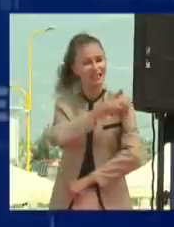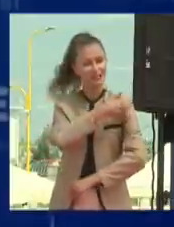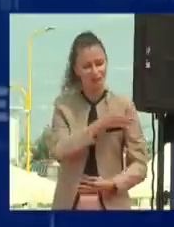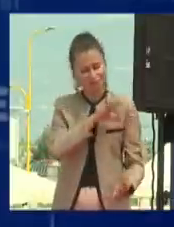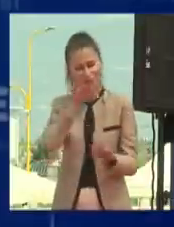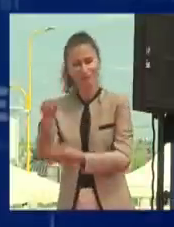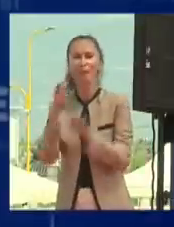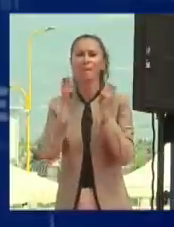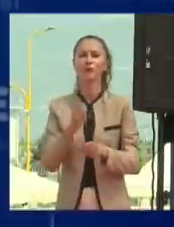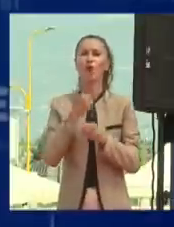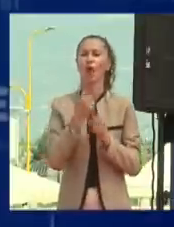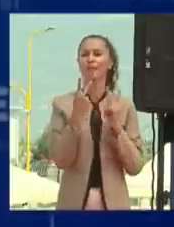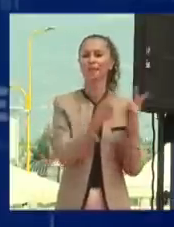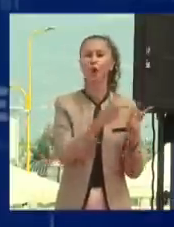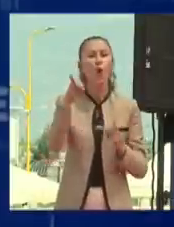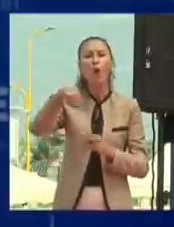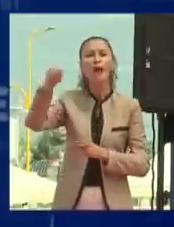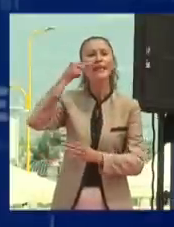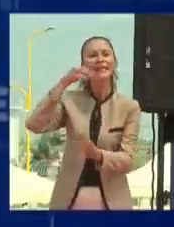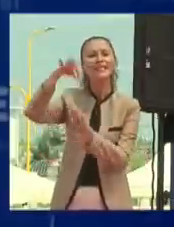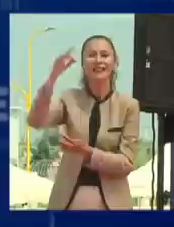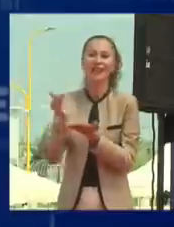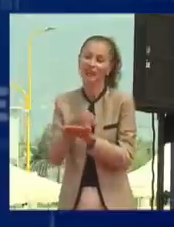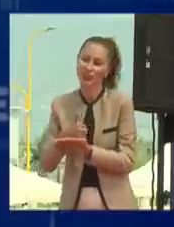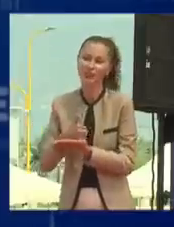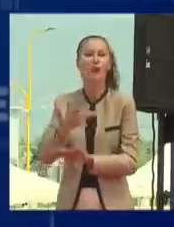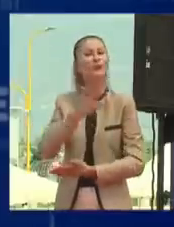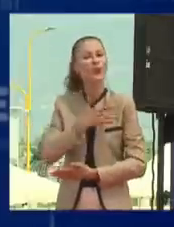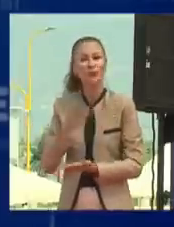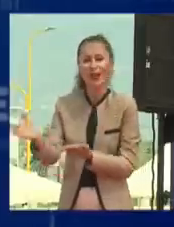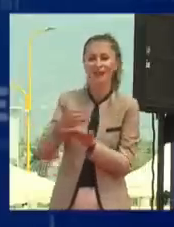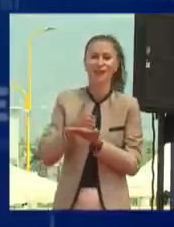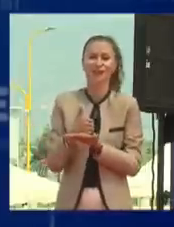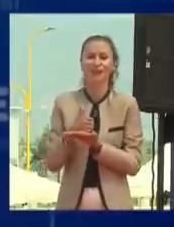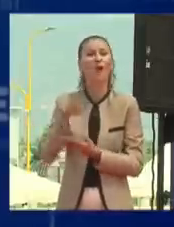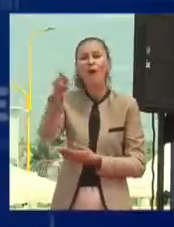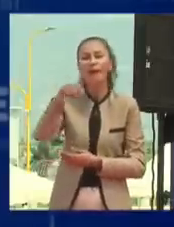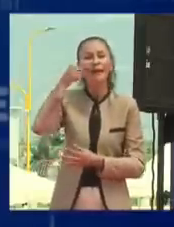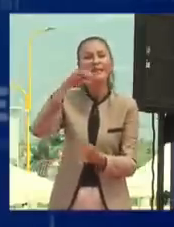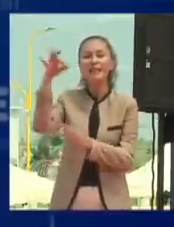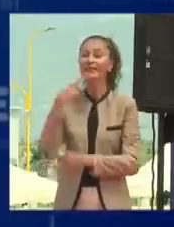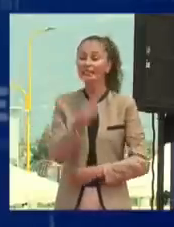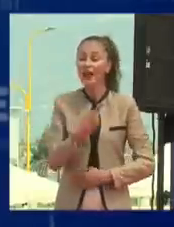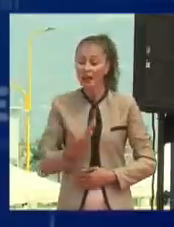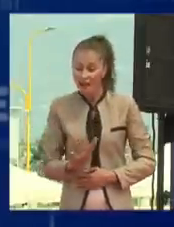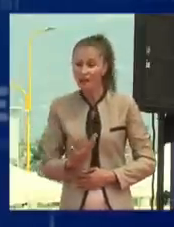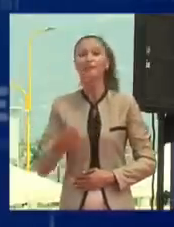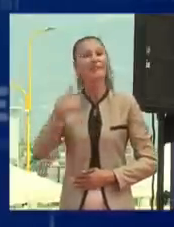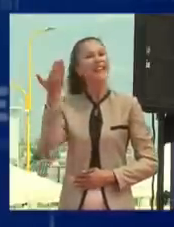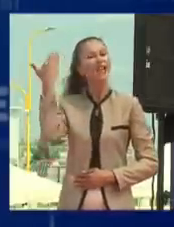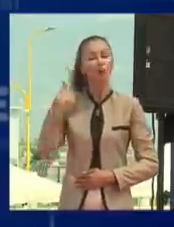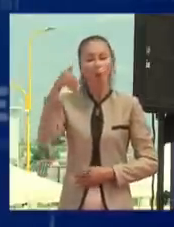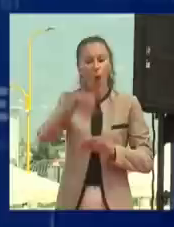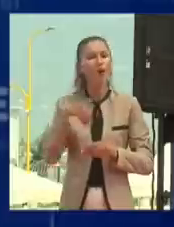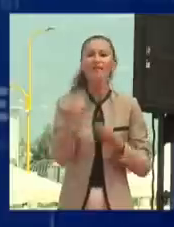götürmek sizin görevinizdir. O insanları kazanacaksınız. Gönlünü kazanacaksınız. O insanlar diyecekler ki ya geçmişte